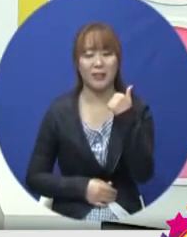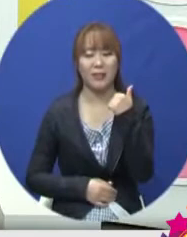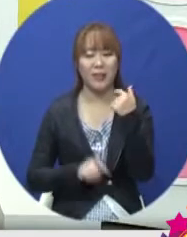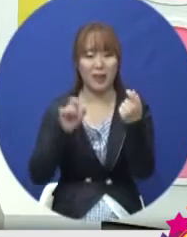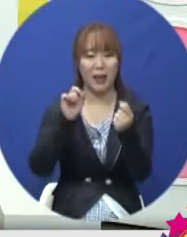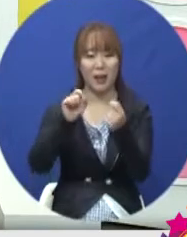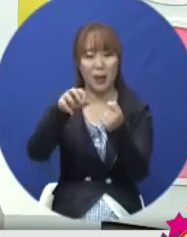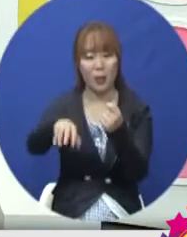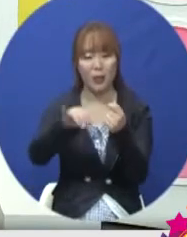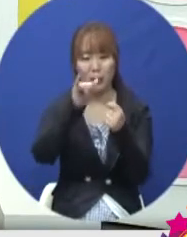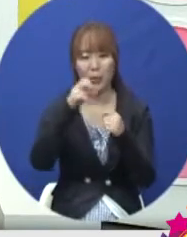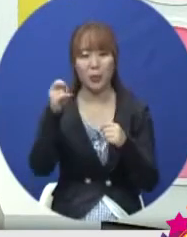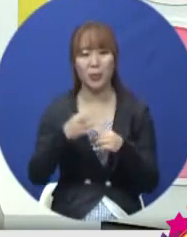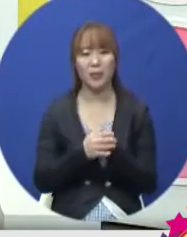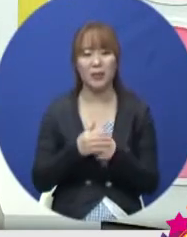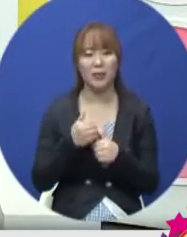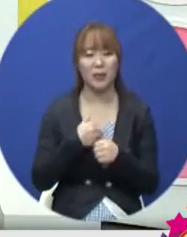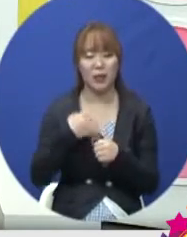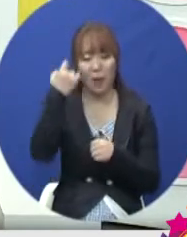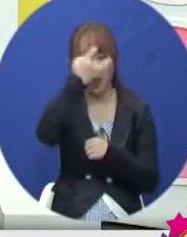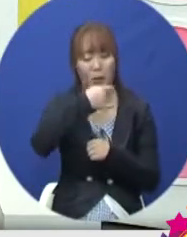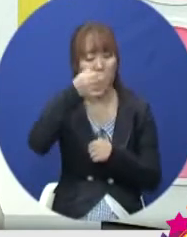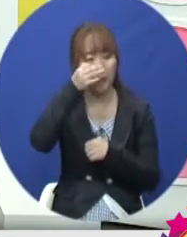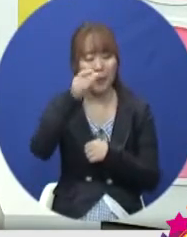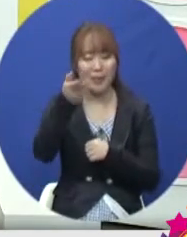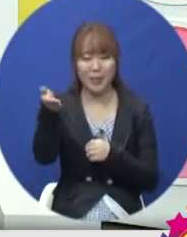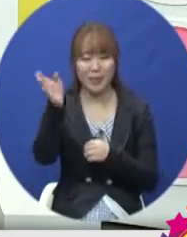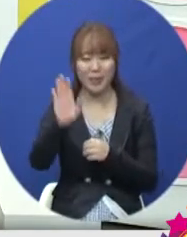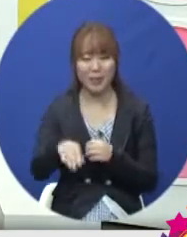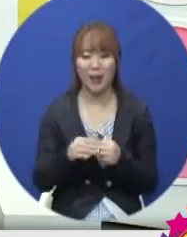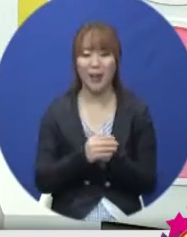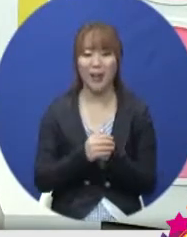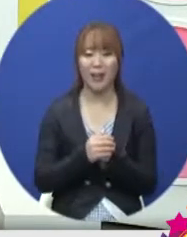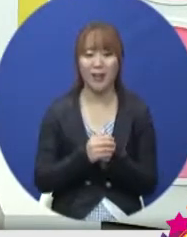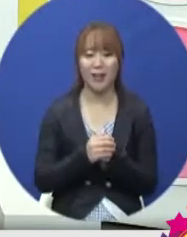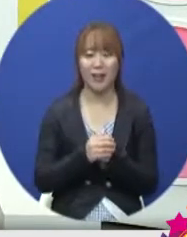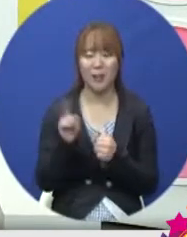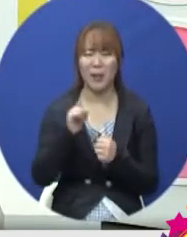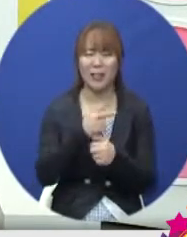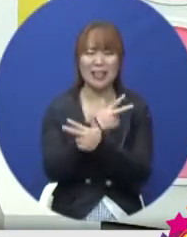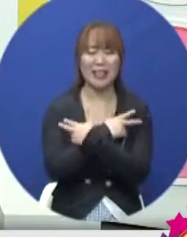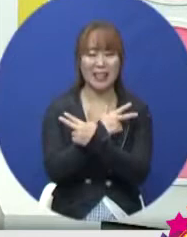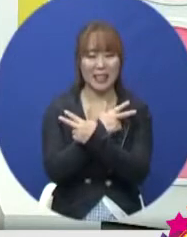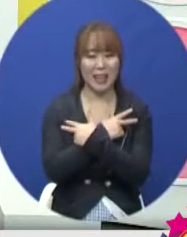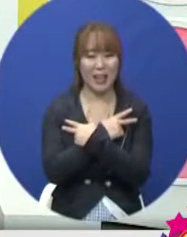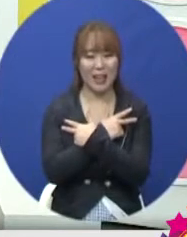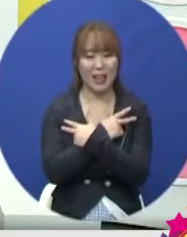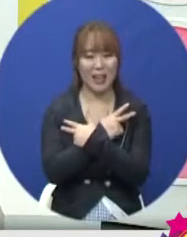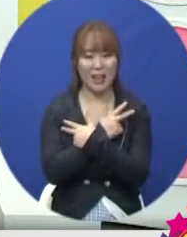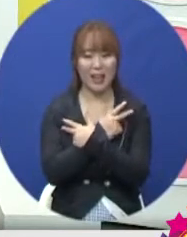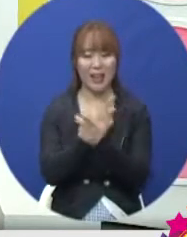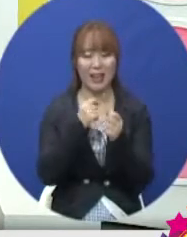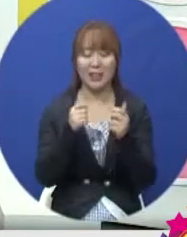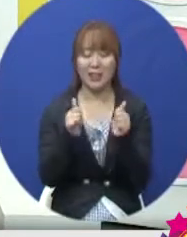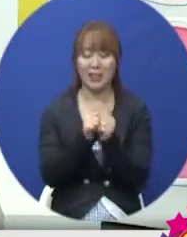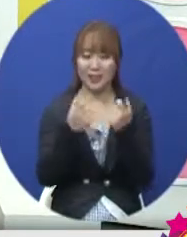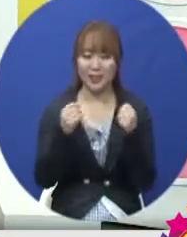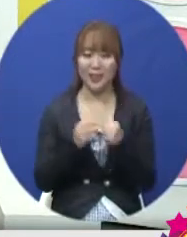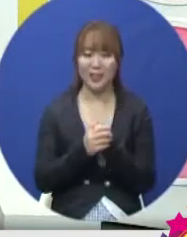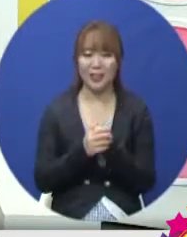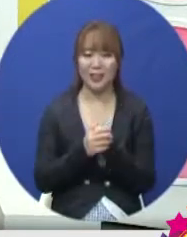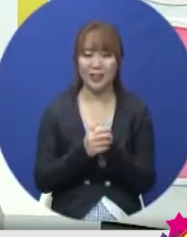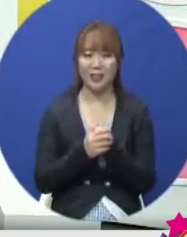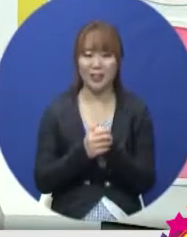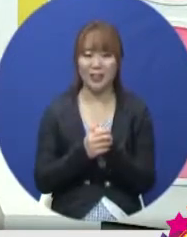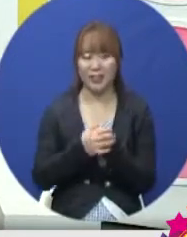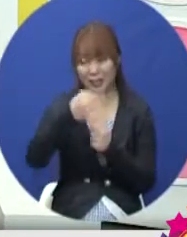가까운데 계시기도 하고 네. 제가 네. 얼굴을 못 뵀지만. 네. 되게 신사이실 것 같아. 아, 그렇습니다. 키도 많으실 것 같아요. 제가